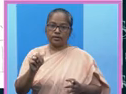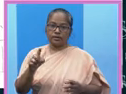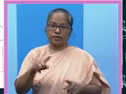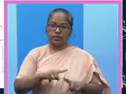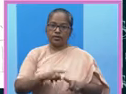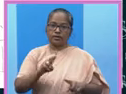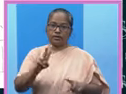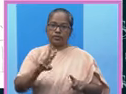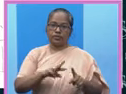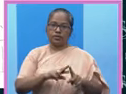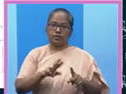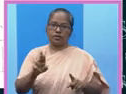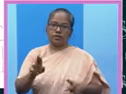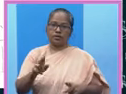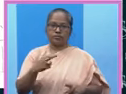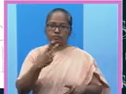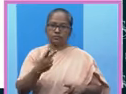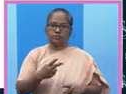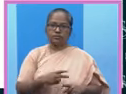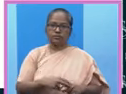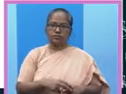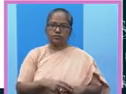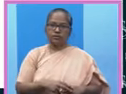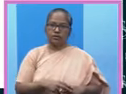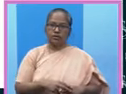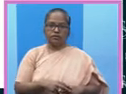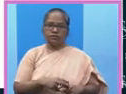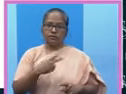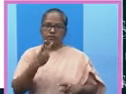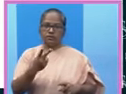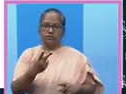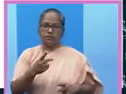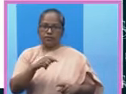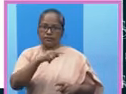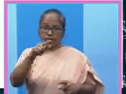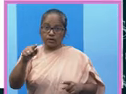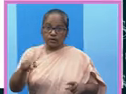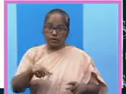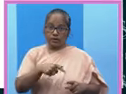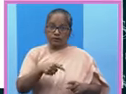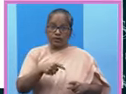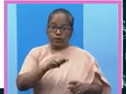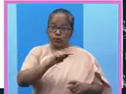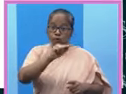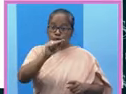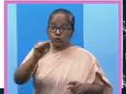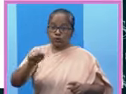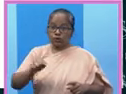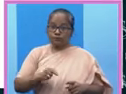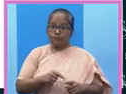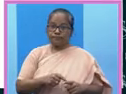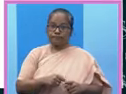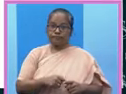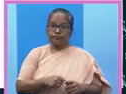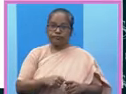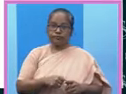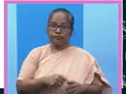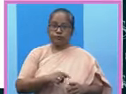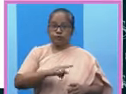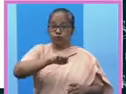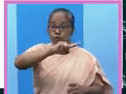1/n இன்ட்டு 2πr. சரிங்களா? முதல்ல வட்டத்தின் சுற்றளவு பார்த்தோமா, இப்போ வட்ட கோண பகுதியின் சுற்றளவு. சுற்றளவுனால்